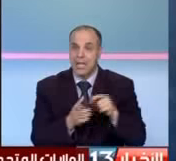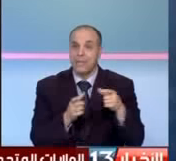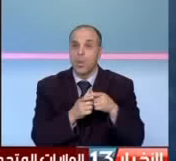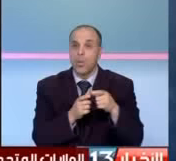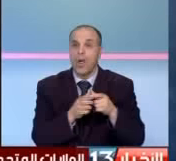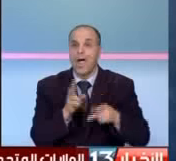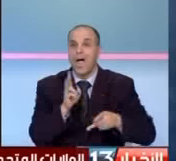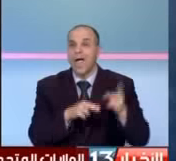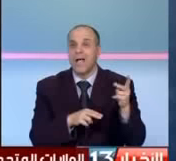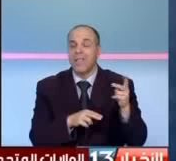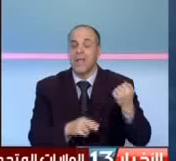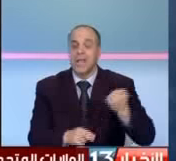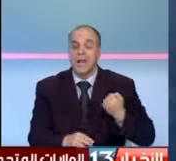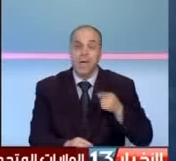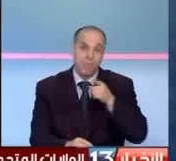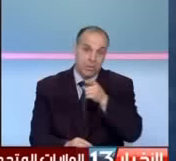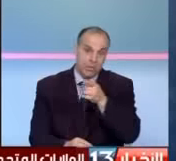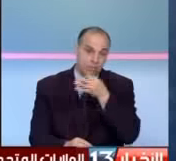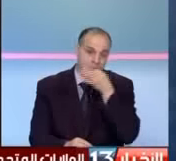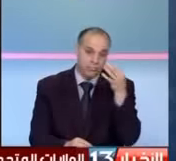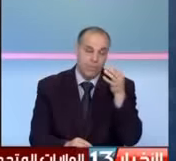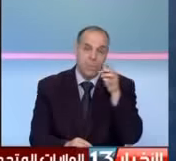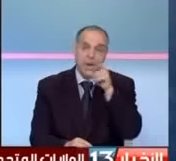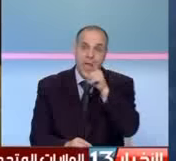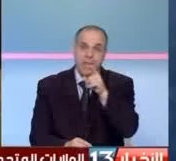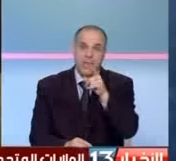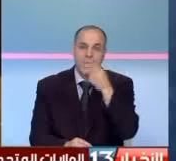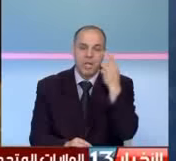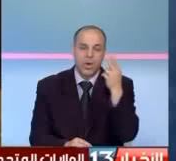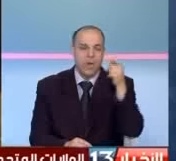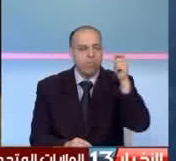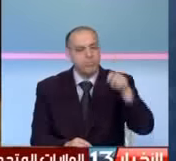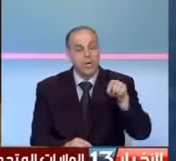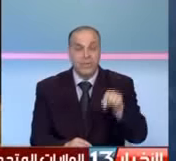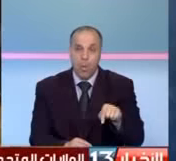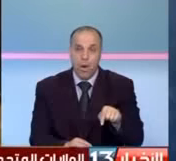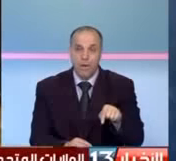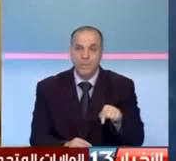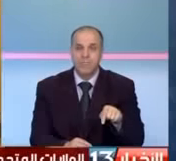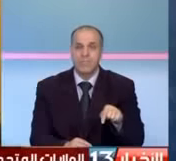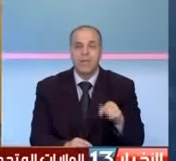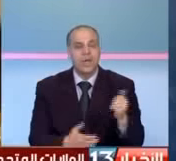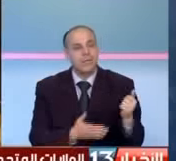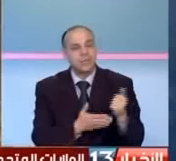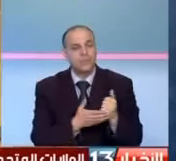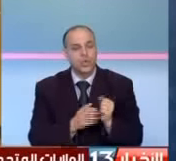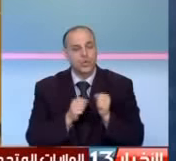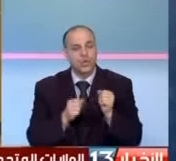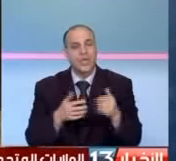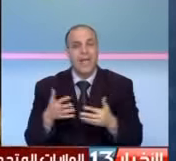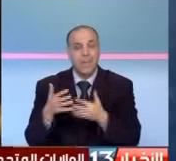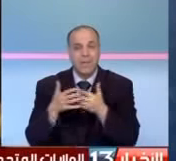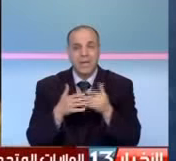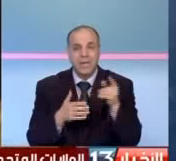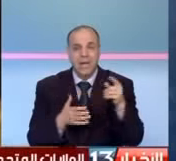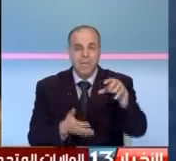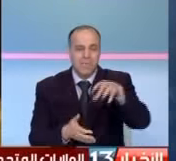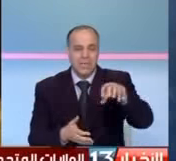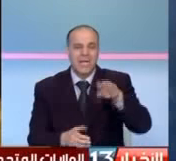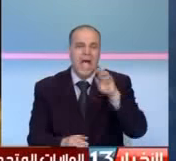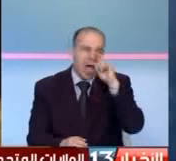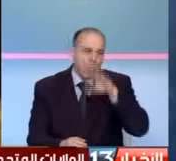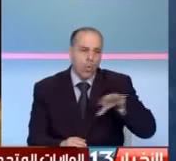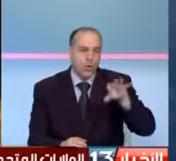دولة راعية للإرهاب، مضيفا أنه لا يرى ضرورة حاليا لتعزيز الجنود الأمريكيين في منطقة